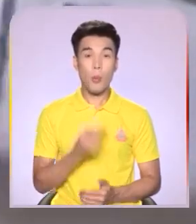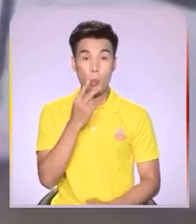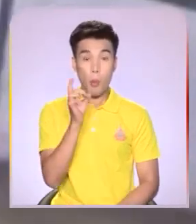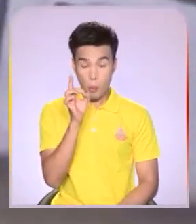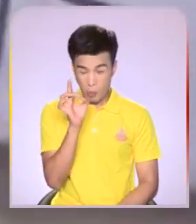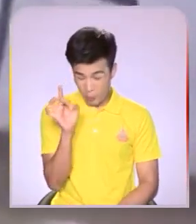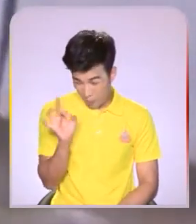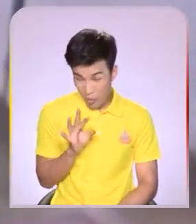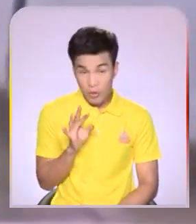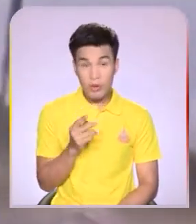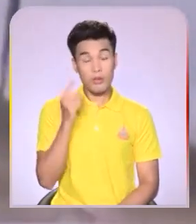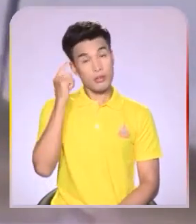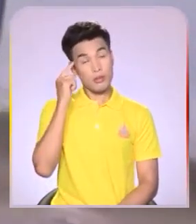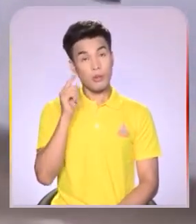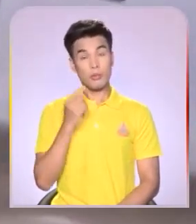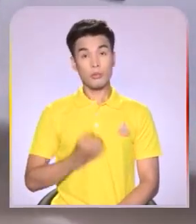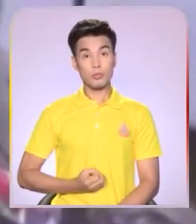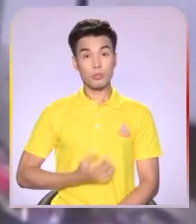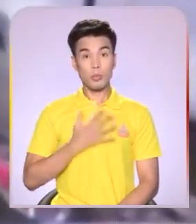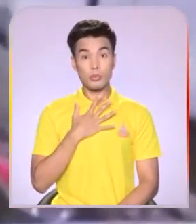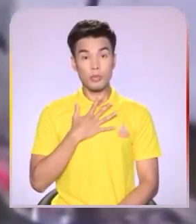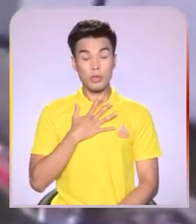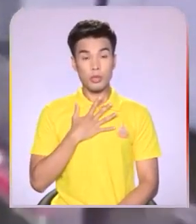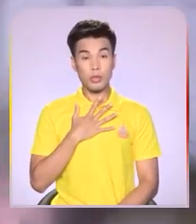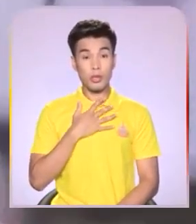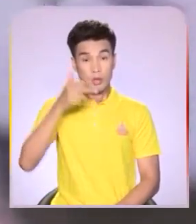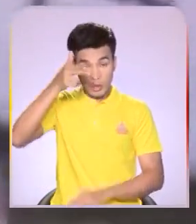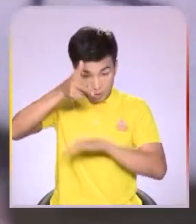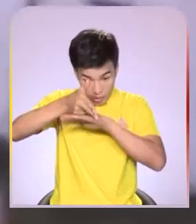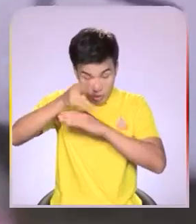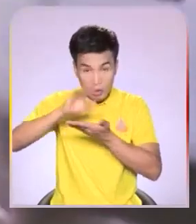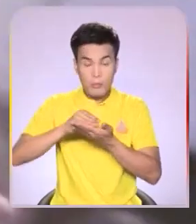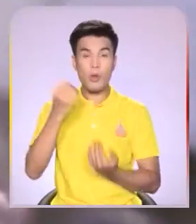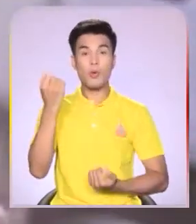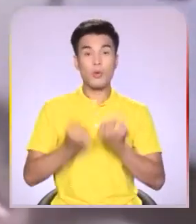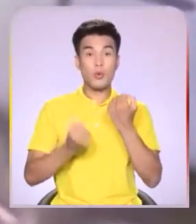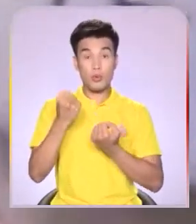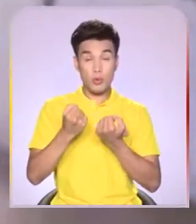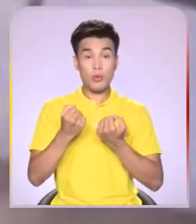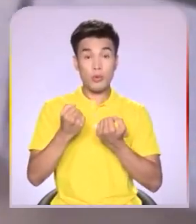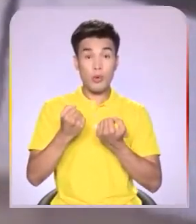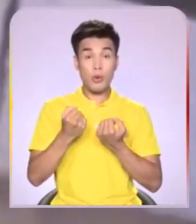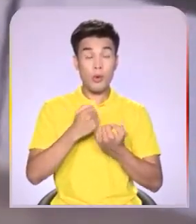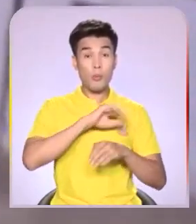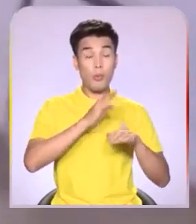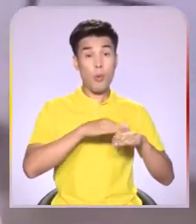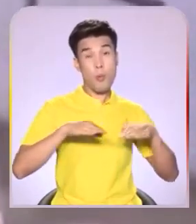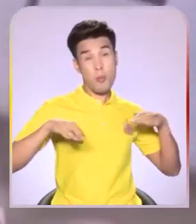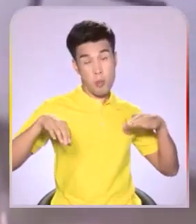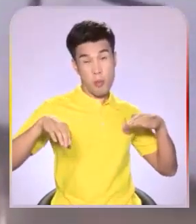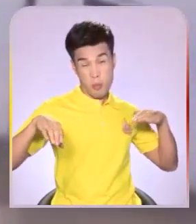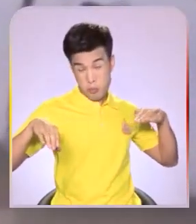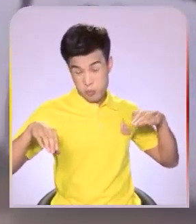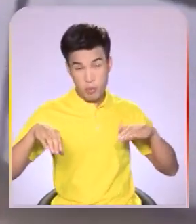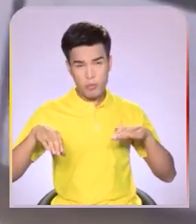โอ้โหหลายคนคงอุทานแบบนี้เหมือนกันเนี่ยวงจรปิดจับภาพได้รถกระบะมาเลยมาอย่างไวเหมือนกับน้องคน